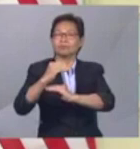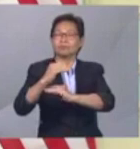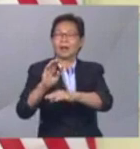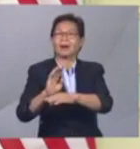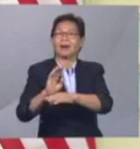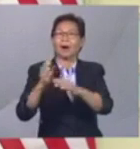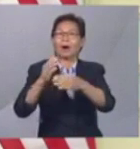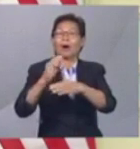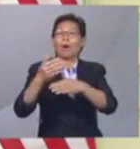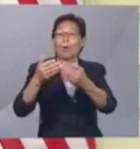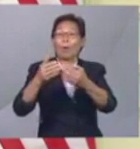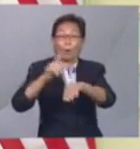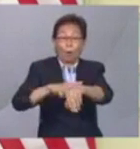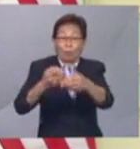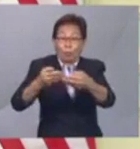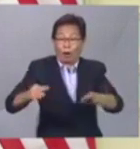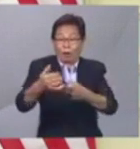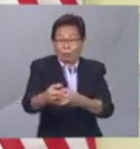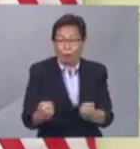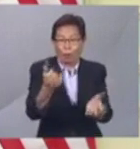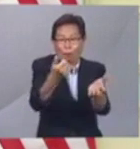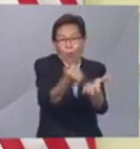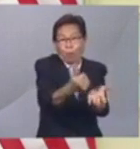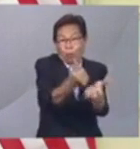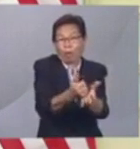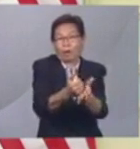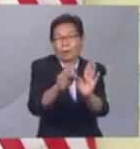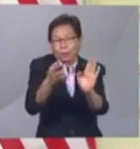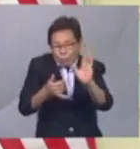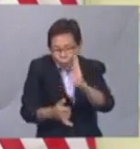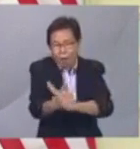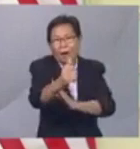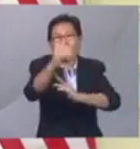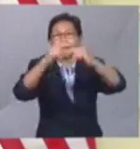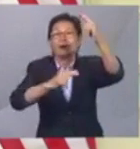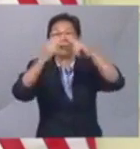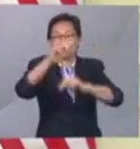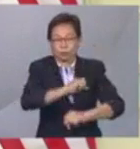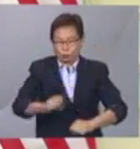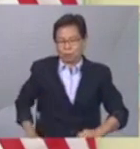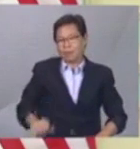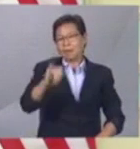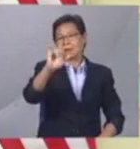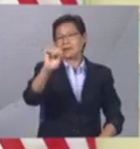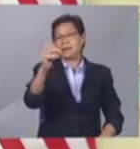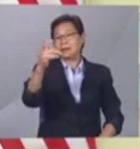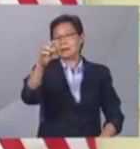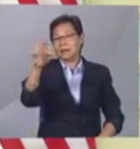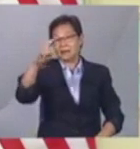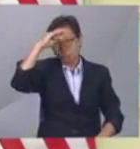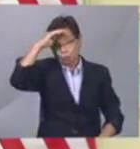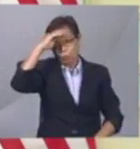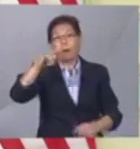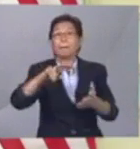dan agensi berkaitan di pintu masuk bangunan Sultan Iskandar Johor, iaitu